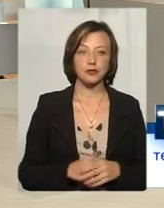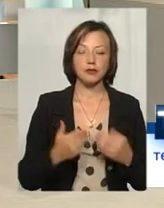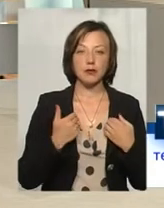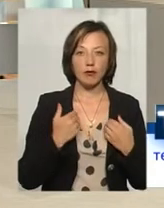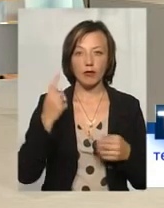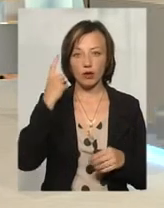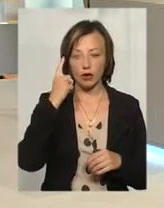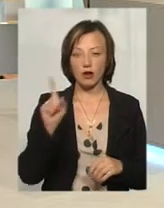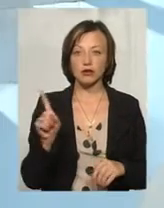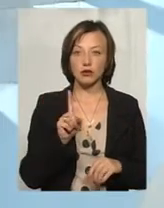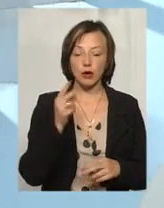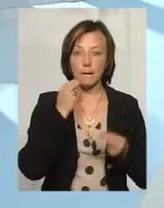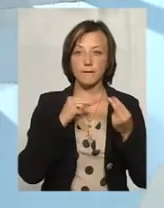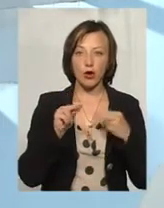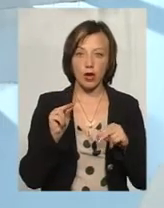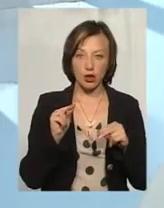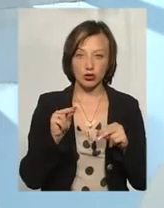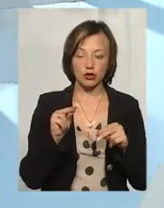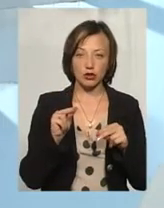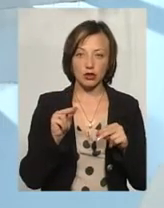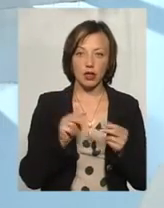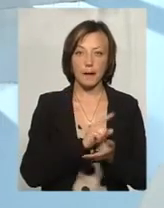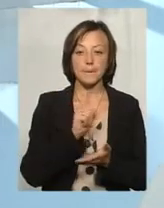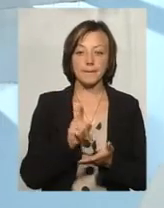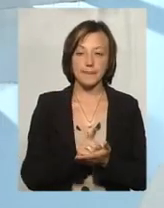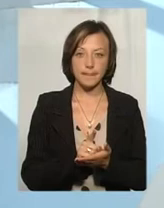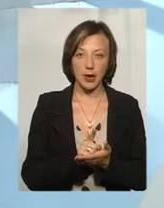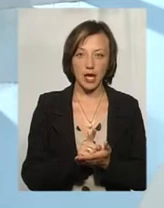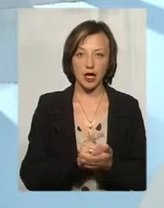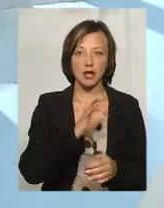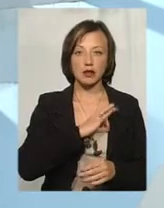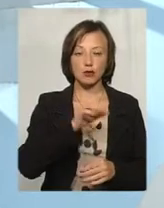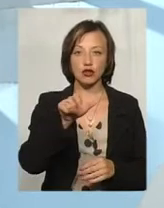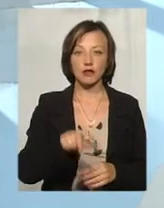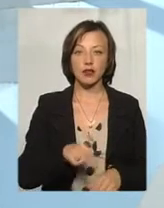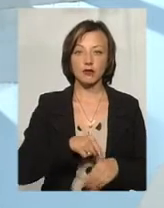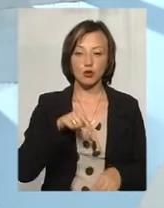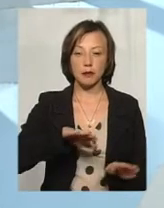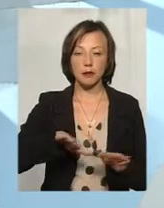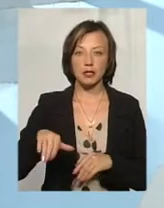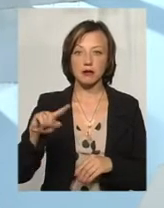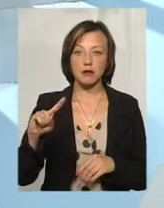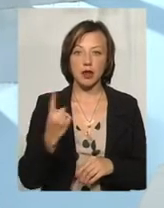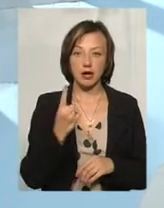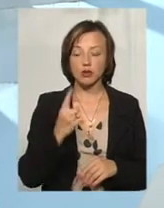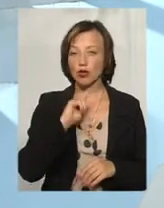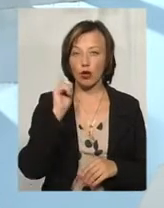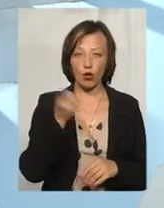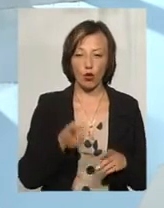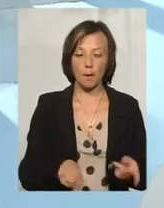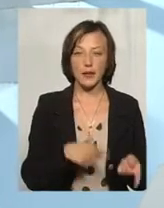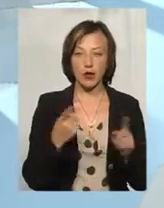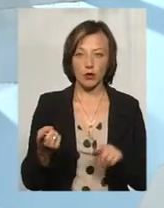що покращення має споживач відчути вже після першого року переходу